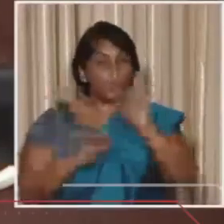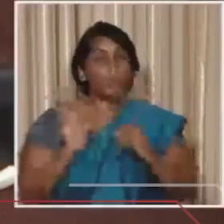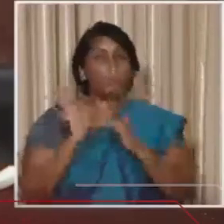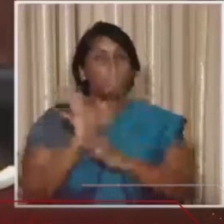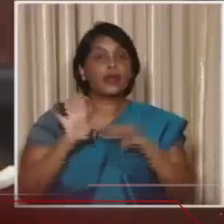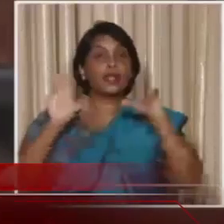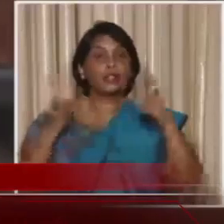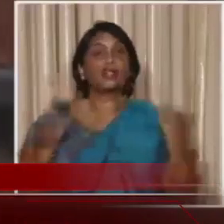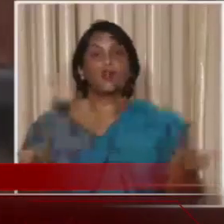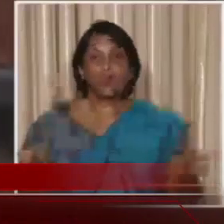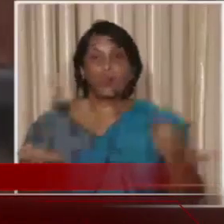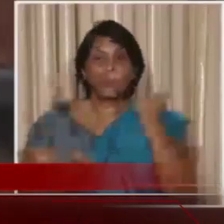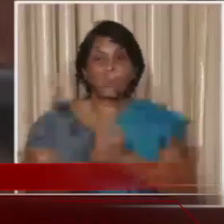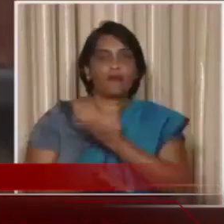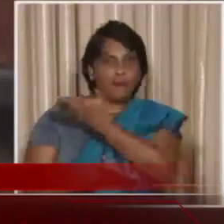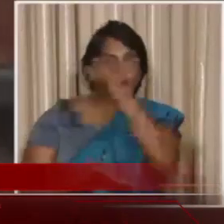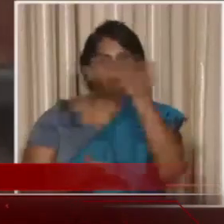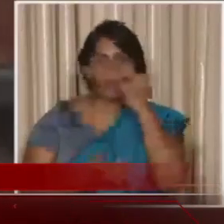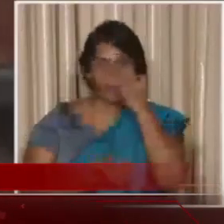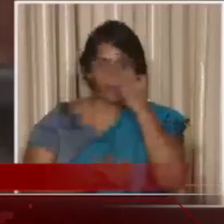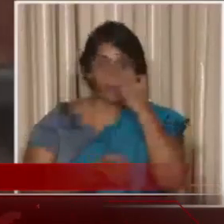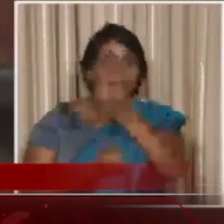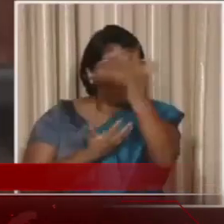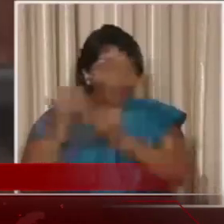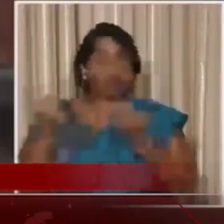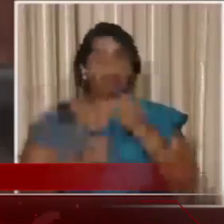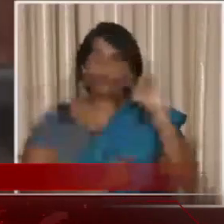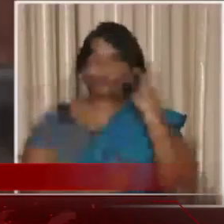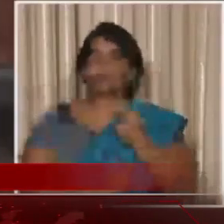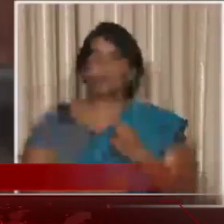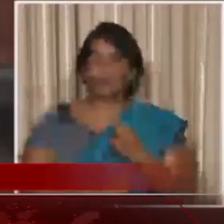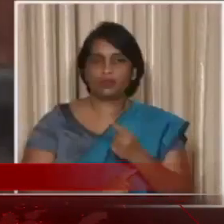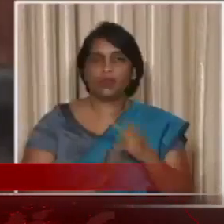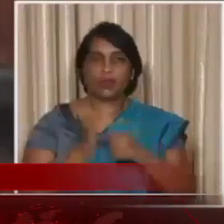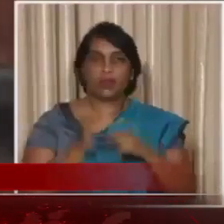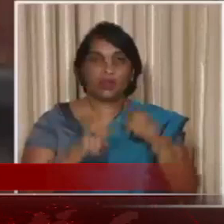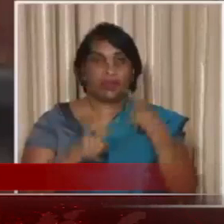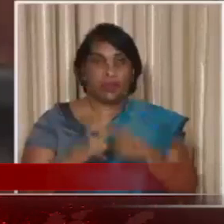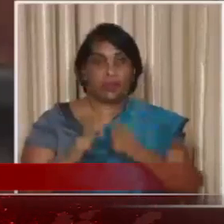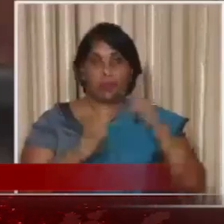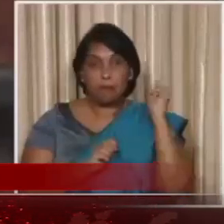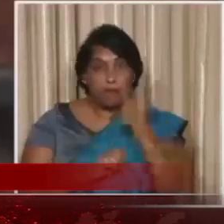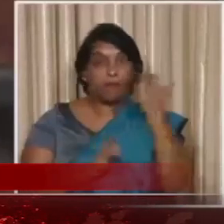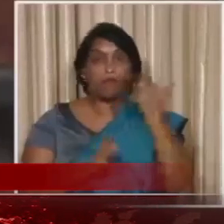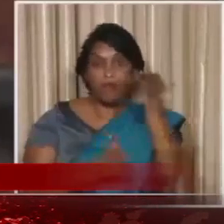kau hidupi, ane account lalat ieno, eva gan nisser lah, badu pahara rupai kelih isu dino eva